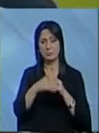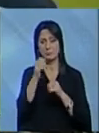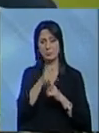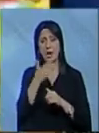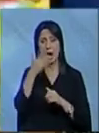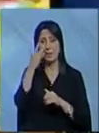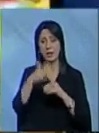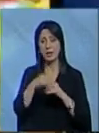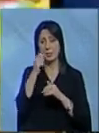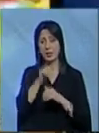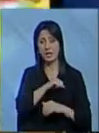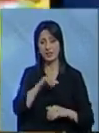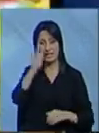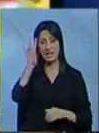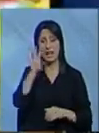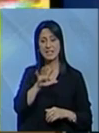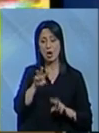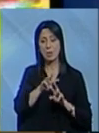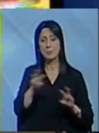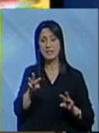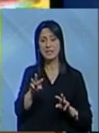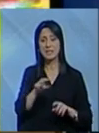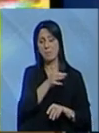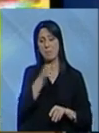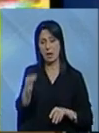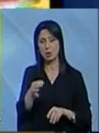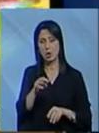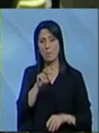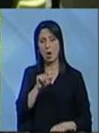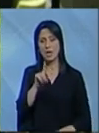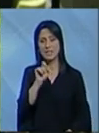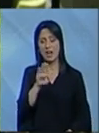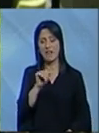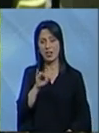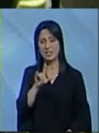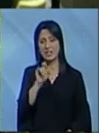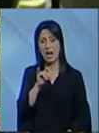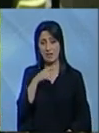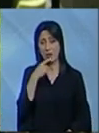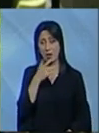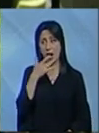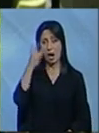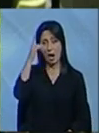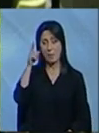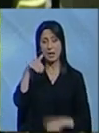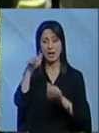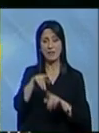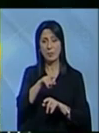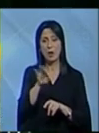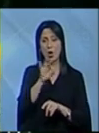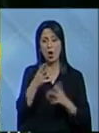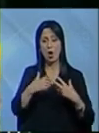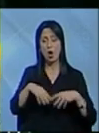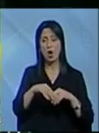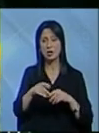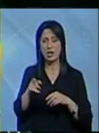მიერ სანქციების დაწესებას თავად ირანის საგარეო საქმეთა მინისტრი გამოეხმაურა. მოჰამედ ზავად ზარიფის თქმით, ამერიკის გადაწყვეტილებას მასსა და მის